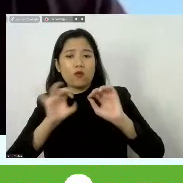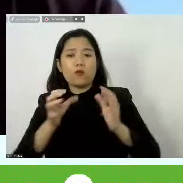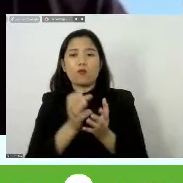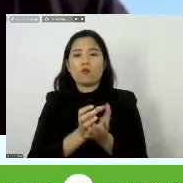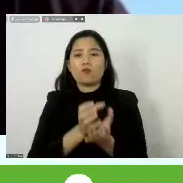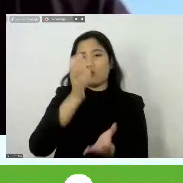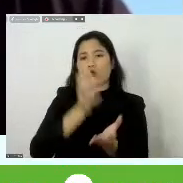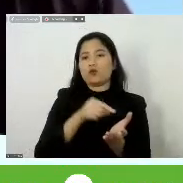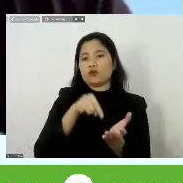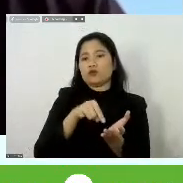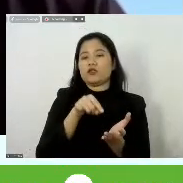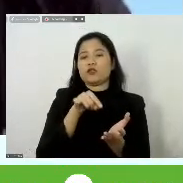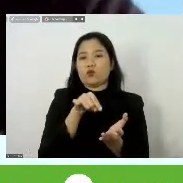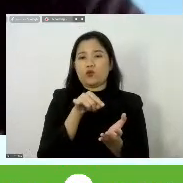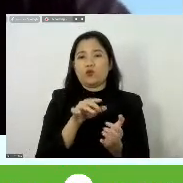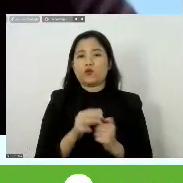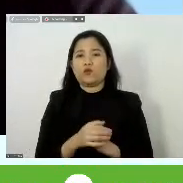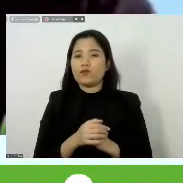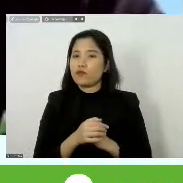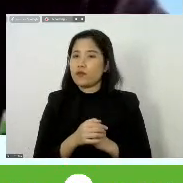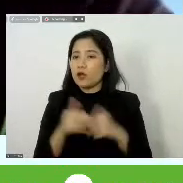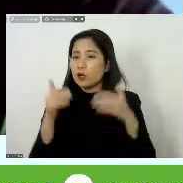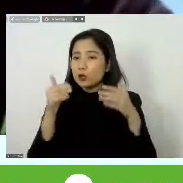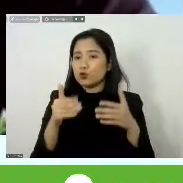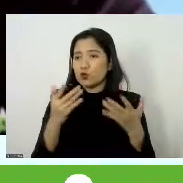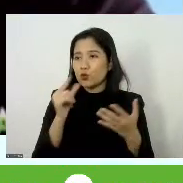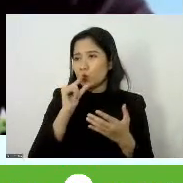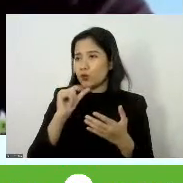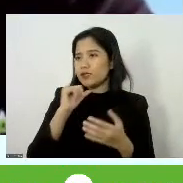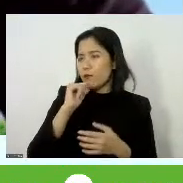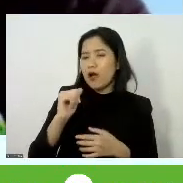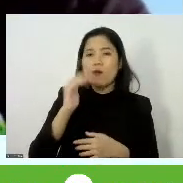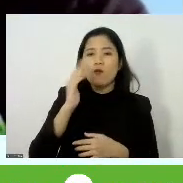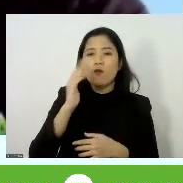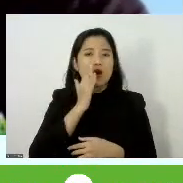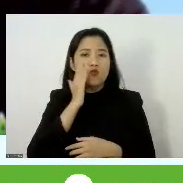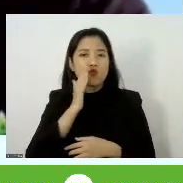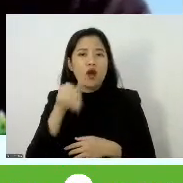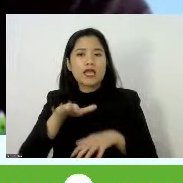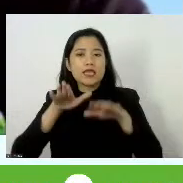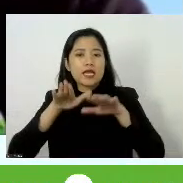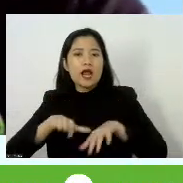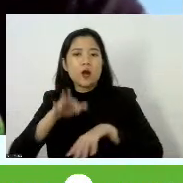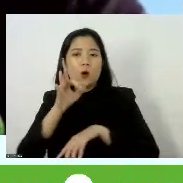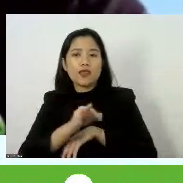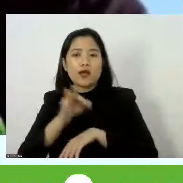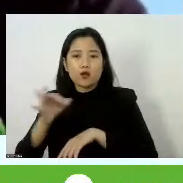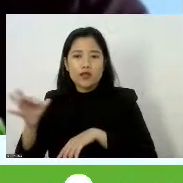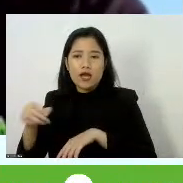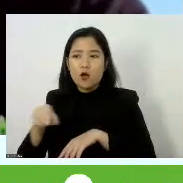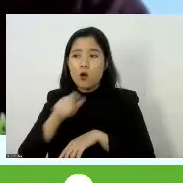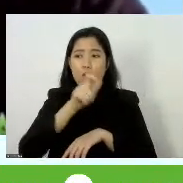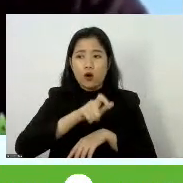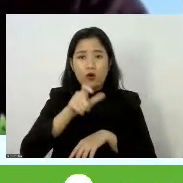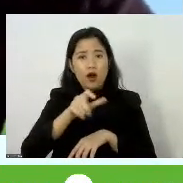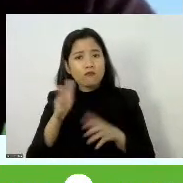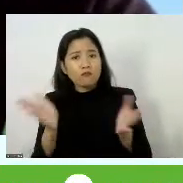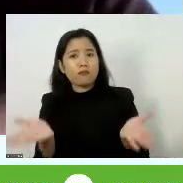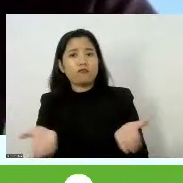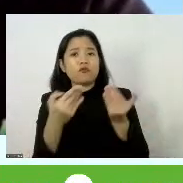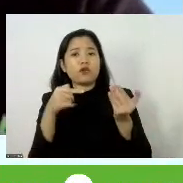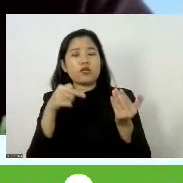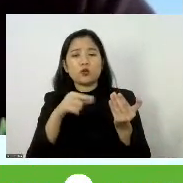hutan itu sendiri khususnya lagi ke anak muda Urban jadi fokus Kami para pendiri Kami anak-anak muda